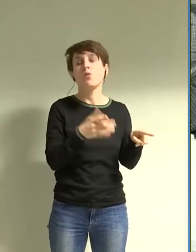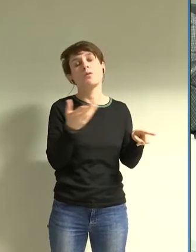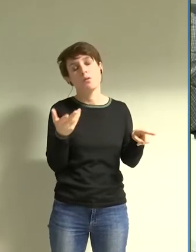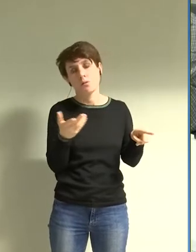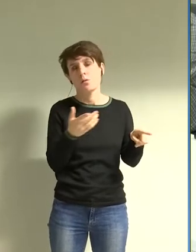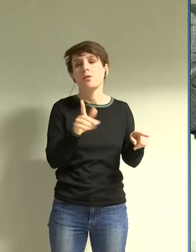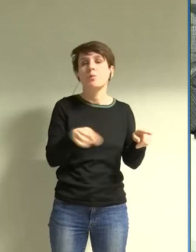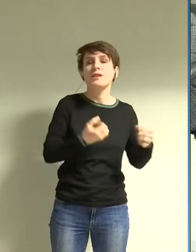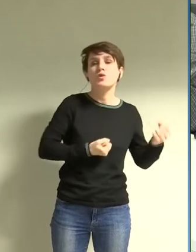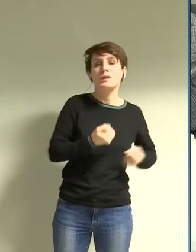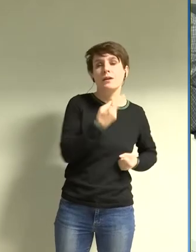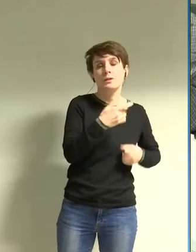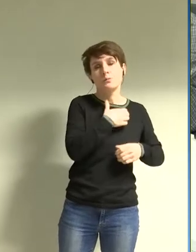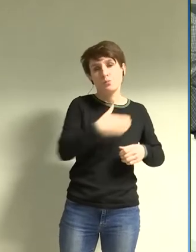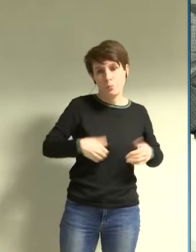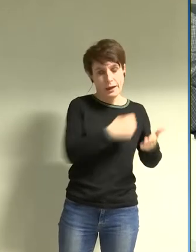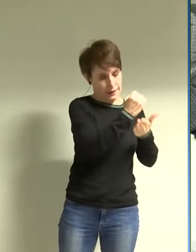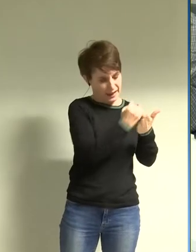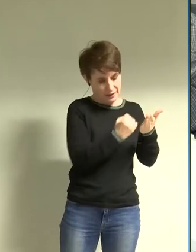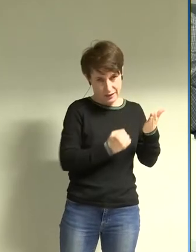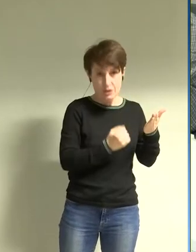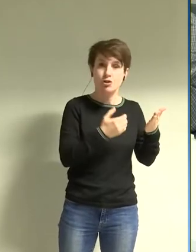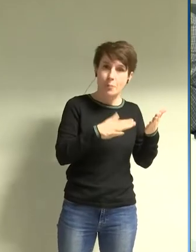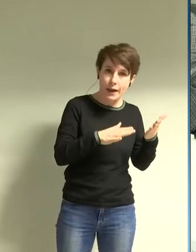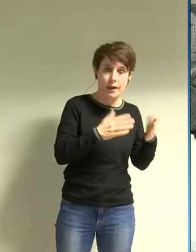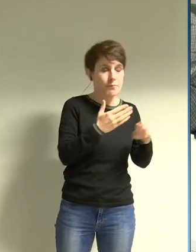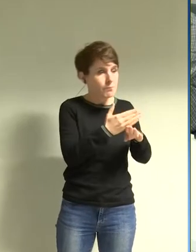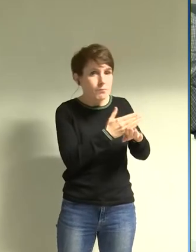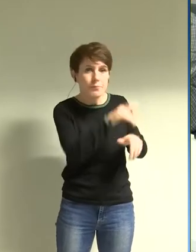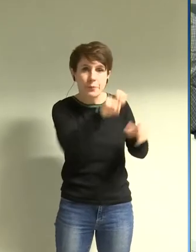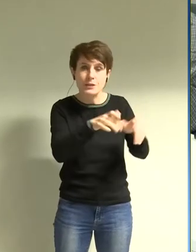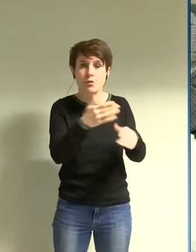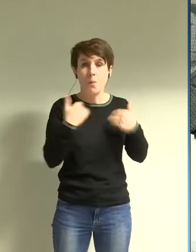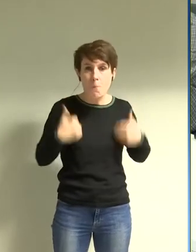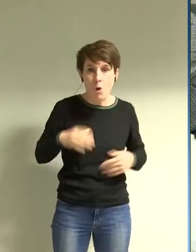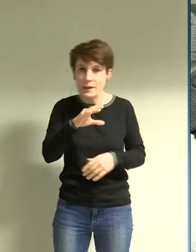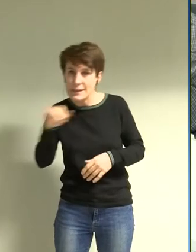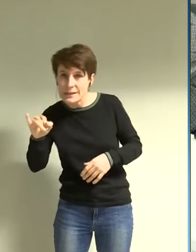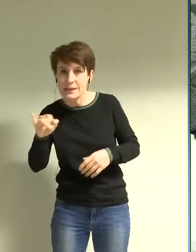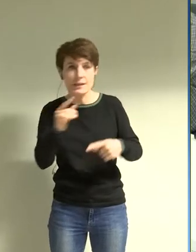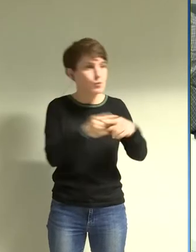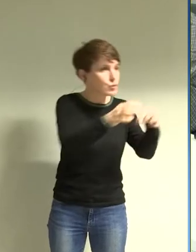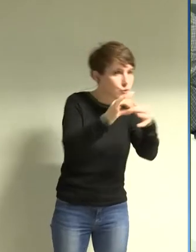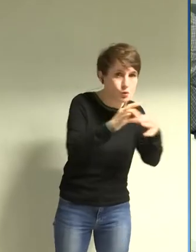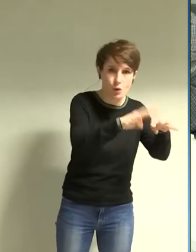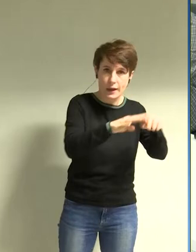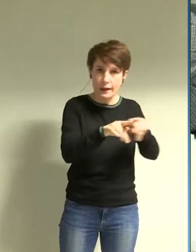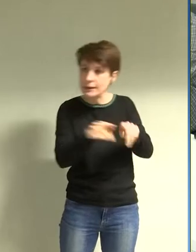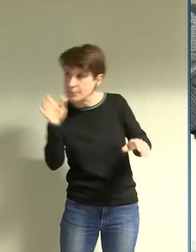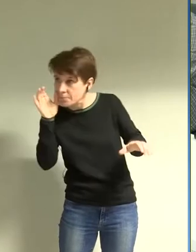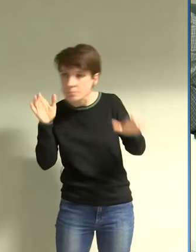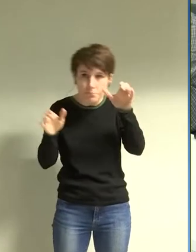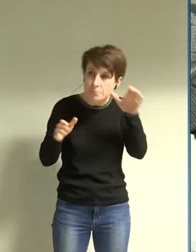responsables de ça mais avec les entretiens des membres des cci et autres les unions de quartier aussi